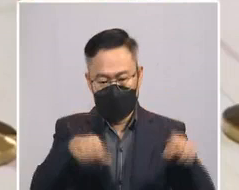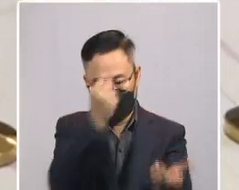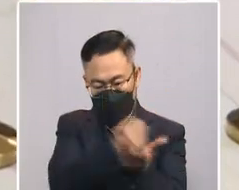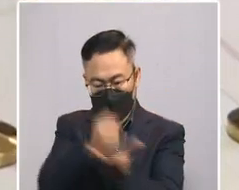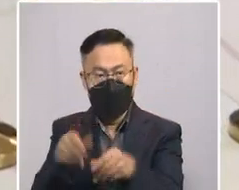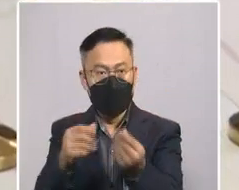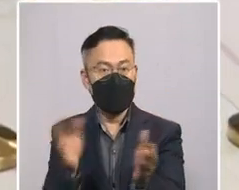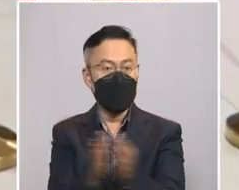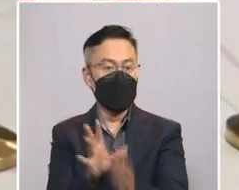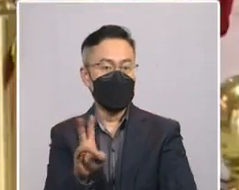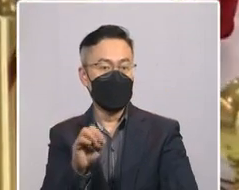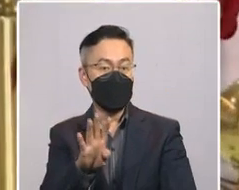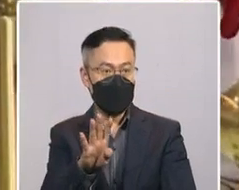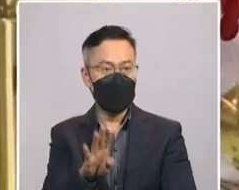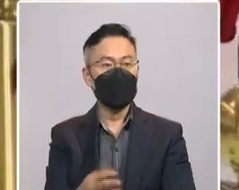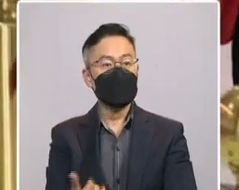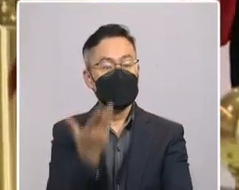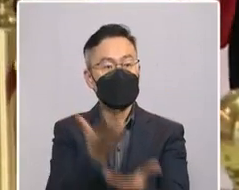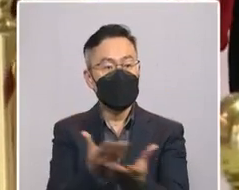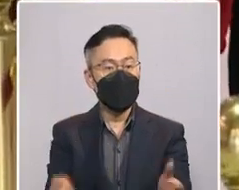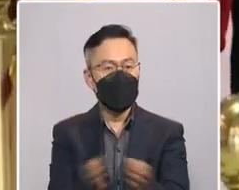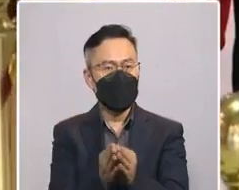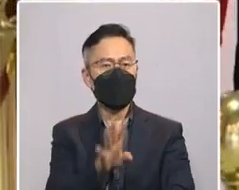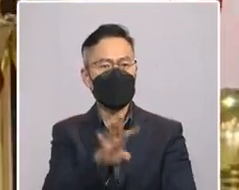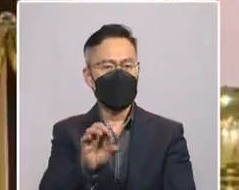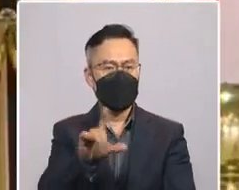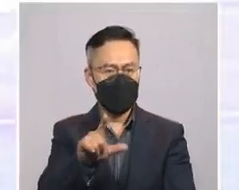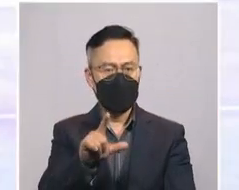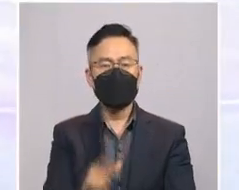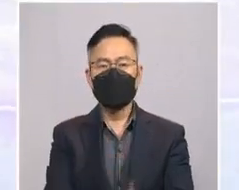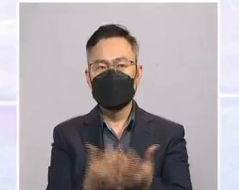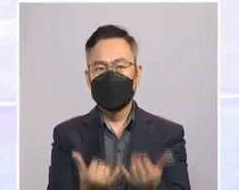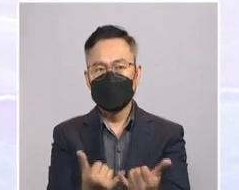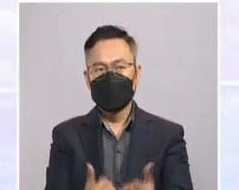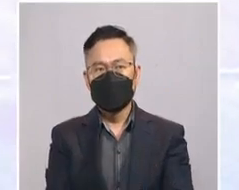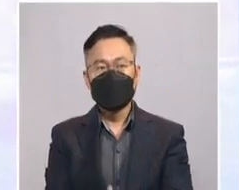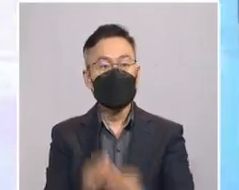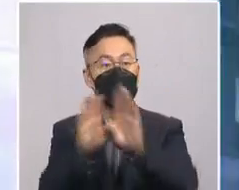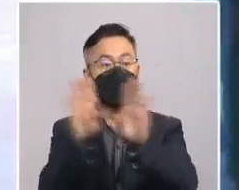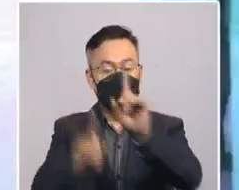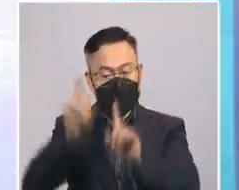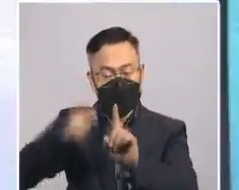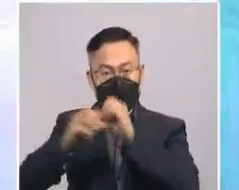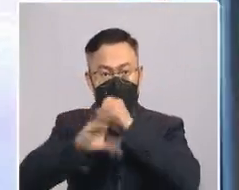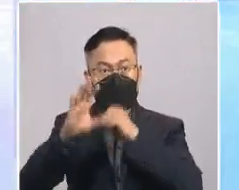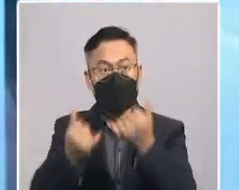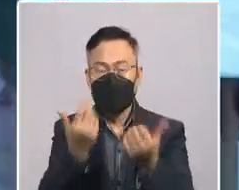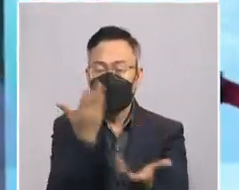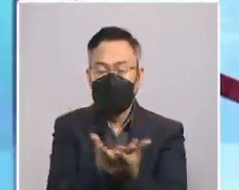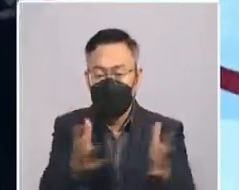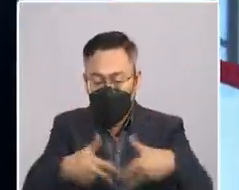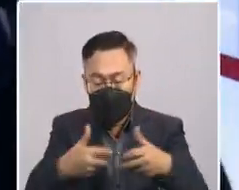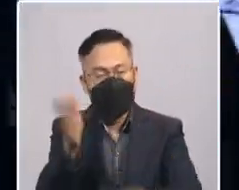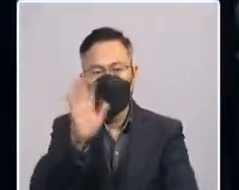ค่ะคาดว่ารายได้จากการประมูลก็อย่างน้อยที่สุด400ล้านขึ้นไปนะคะซึ่งการประมูลครั้งนี้กสทช.ก็ไม่ได้หวังที่ตัวเลขรายได้